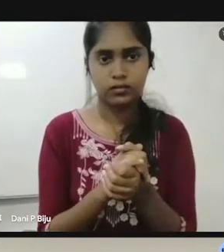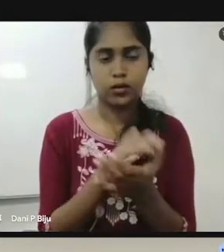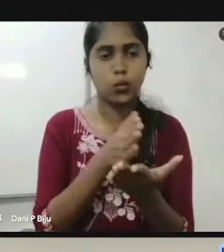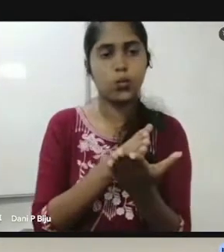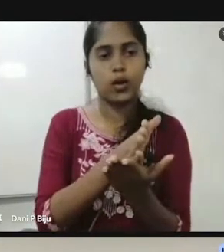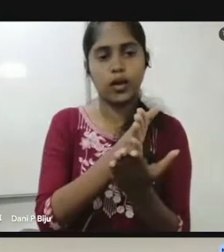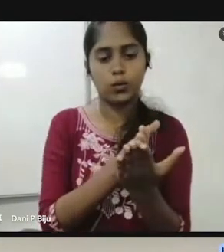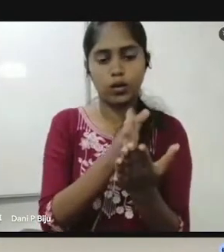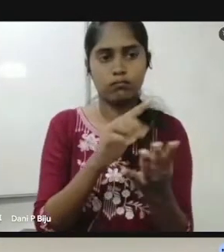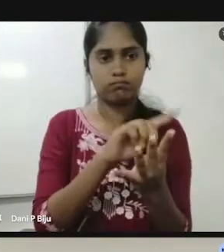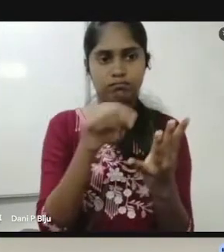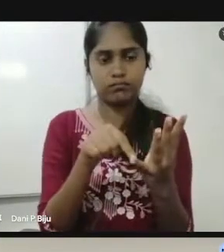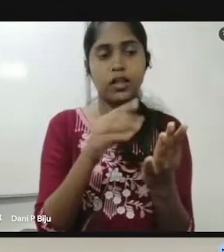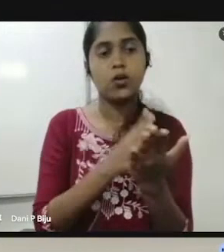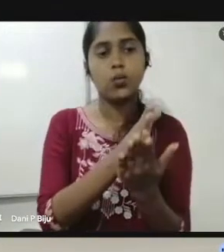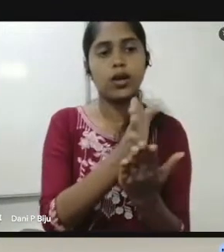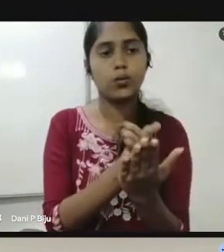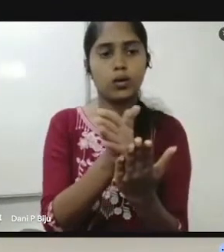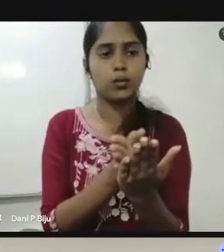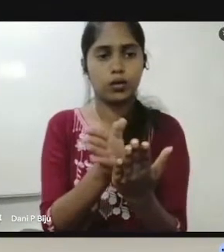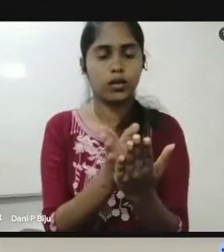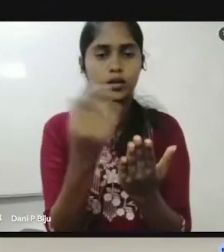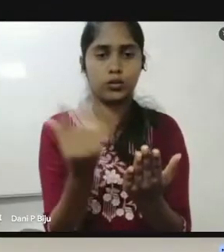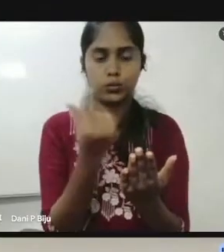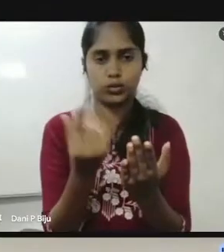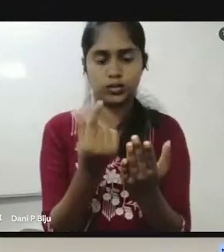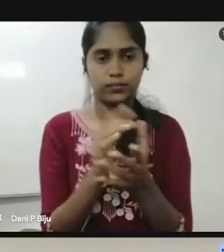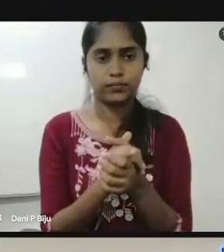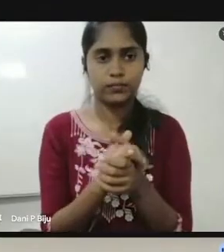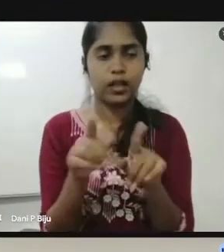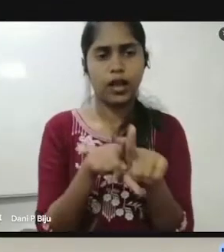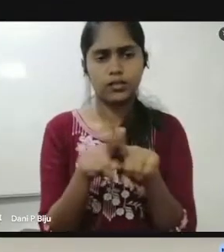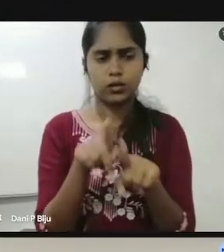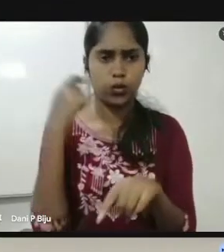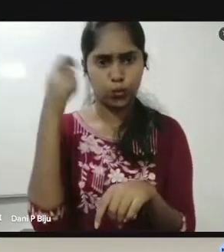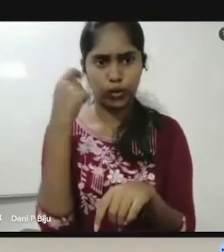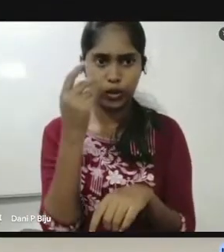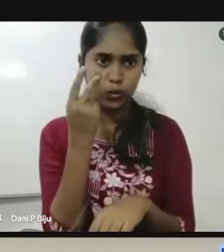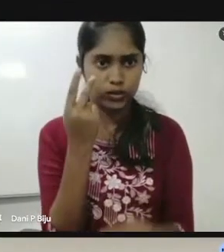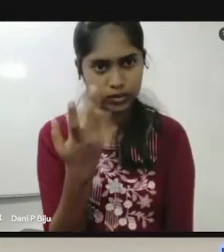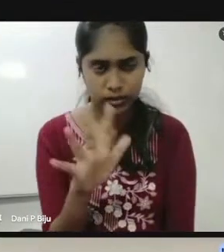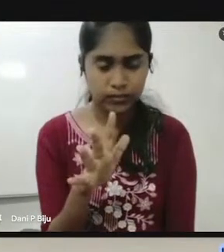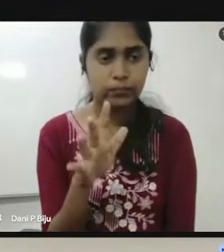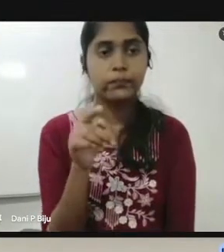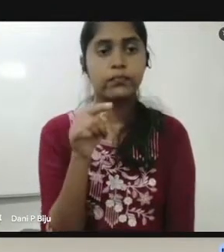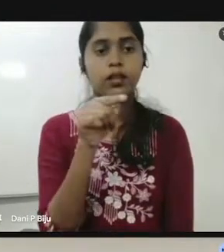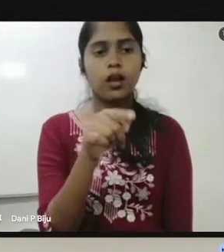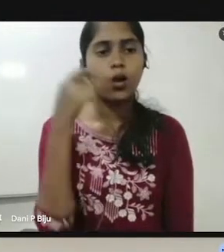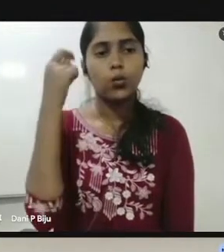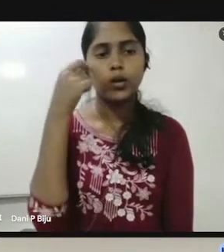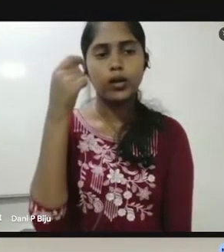ആണ്. സ്ട്രാറ്റജി എന്നുകൊണ്ട് നമ്മൾ ഉദ്ദേശിക്കുന്നതെന്ന് പറഞ്ഞാൽ ഇപ്പൊ നിങ്ങൾ ഒരു വീഡിയോ കണ്ടു, അതിനകത്ത് എത്രത്തോളം